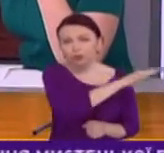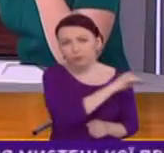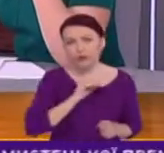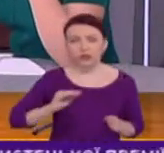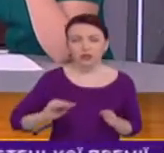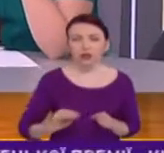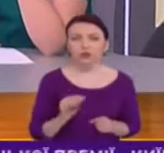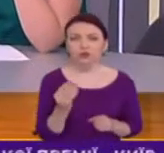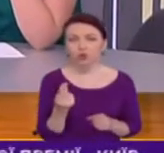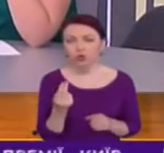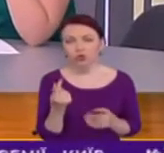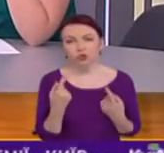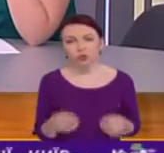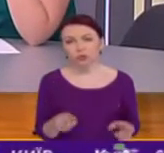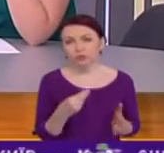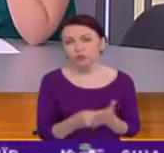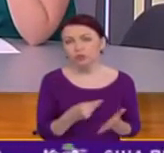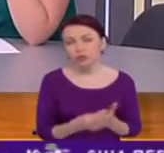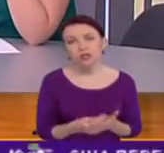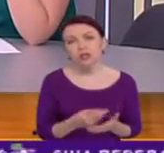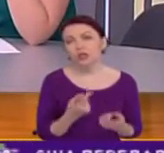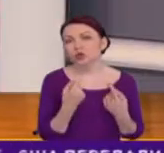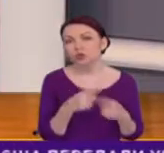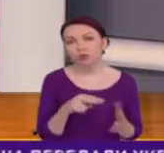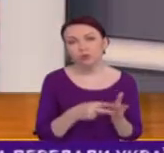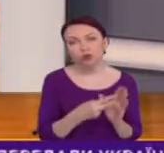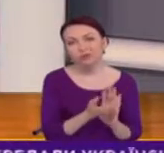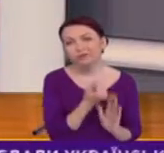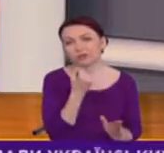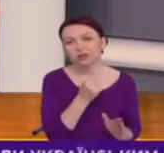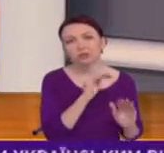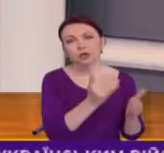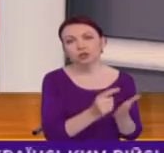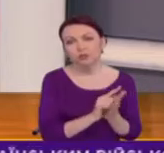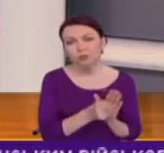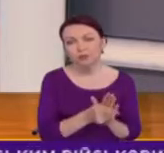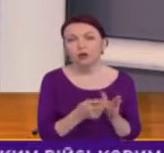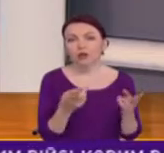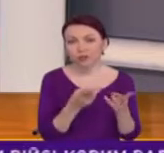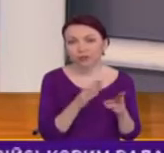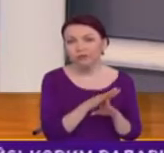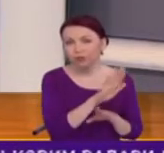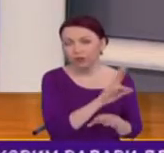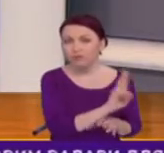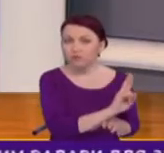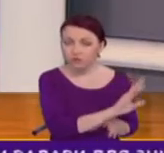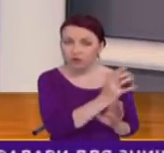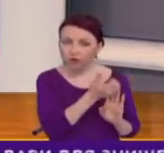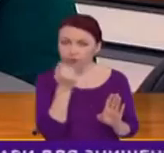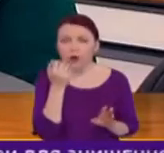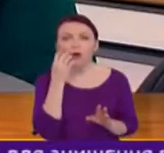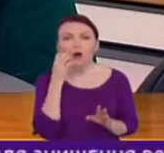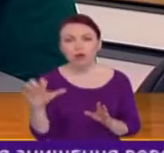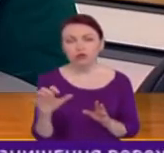ж з других бюджетів, з других проєктів, які менш термінові, але потрібно виконуватися. Це так звані